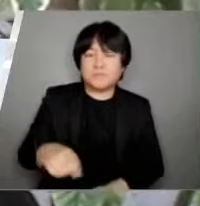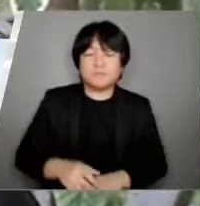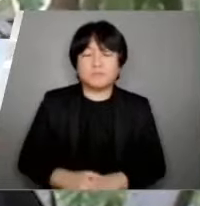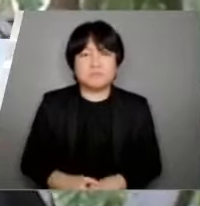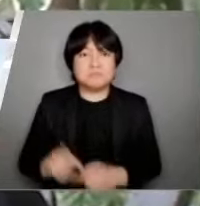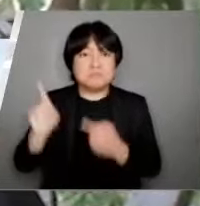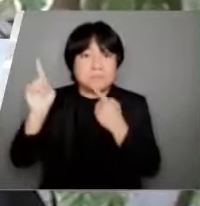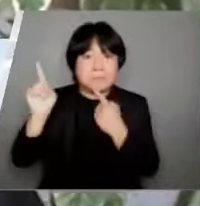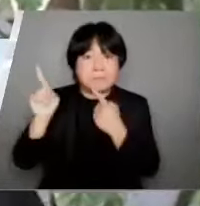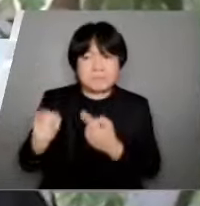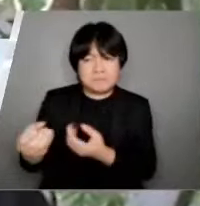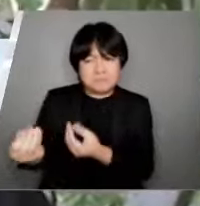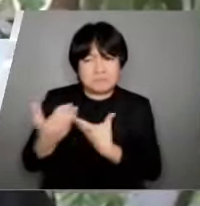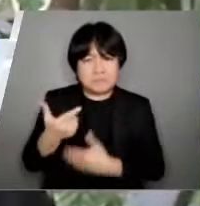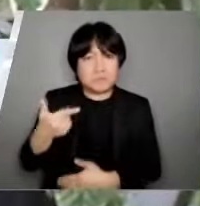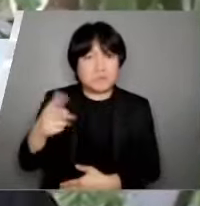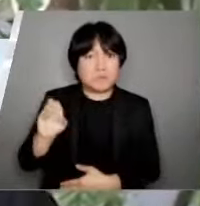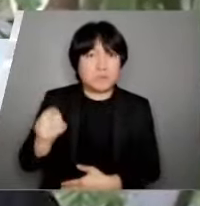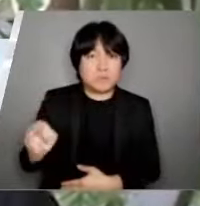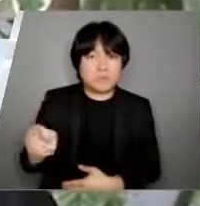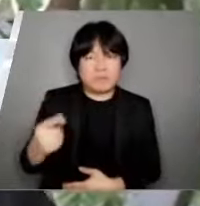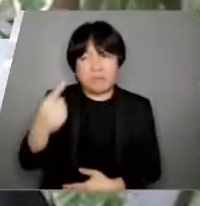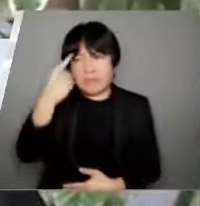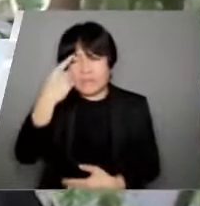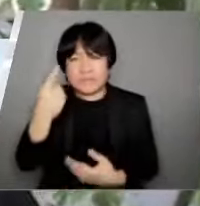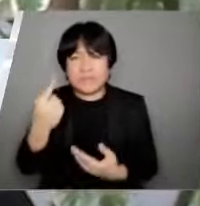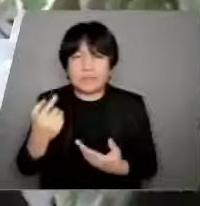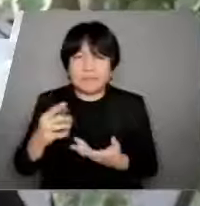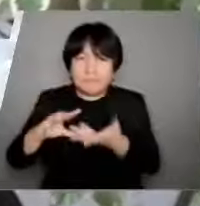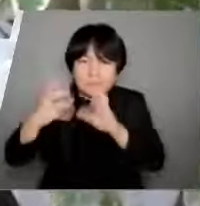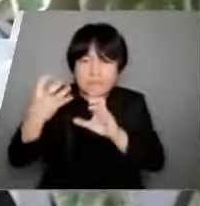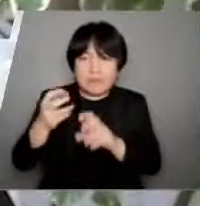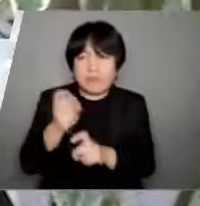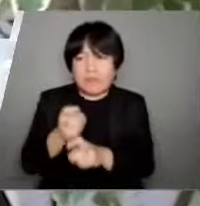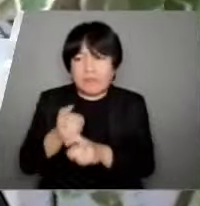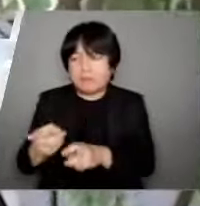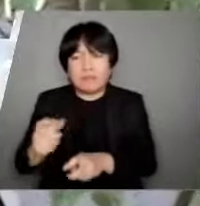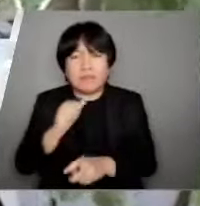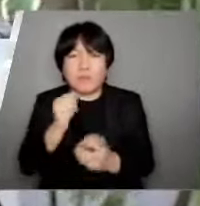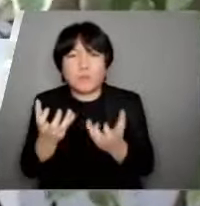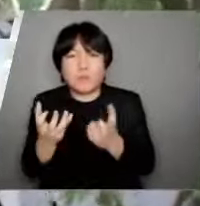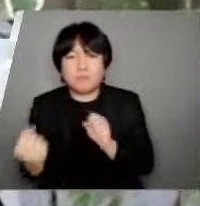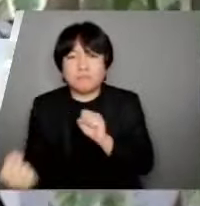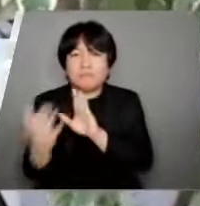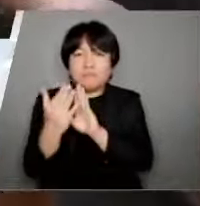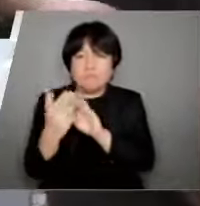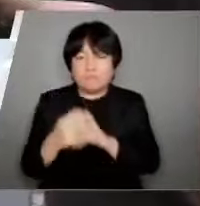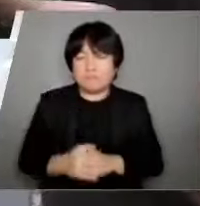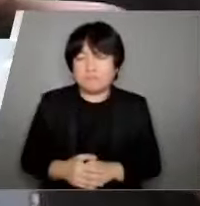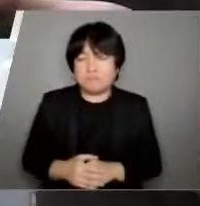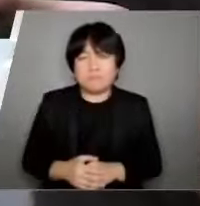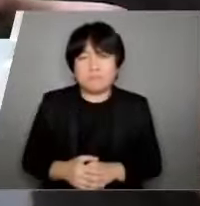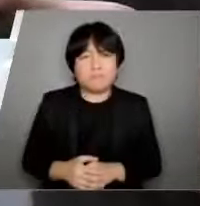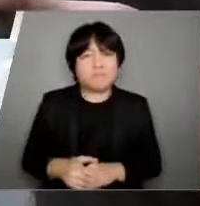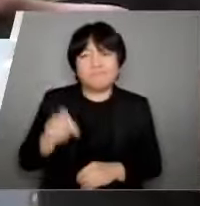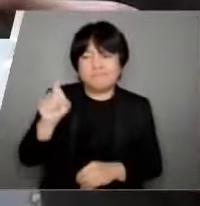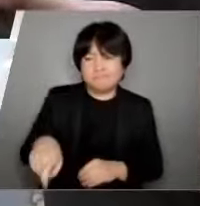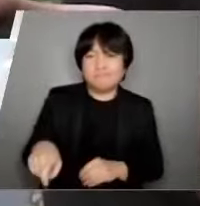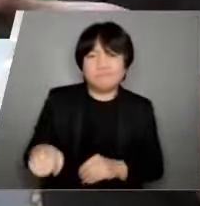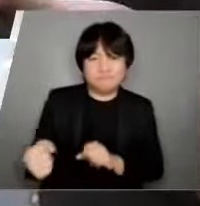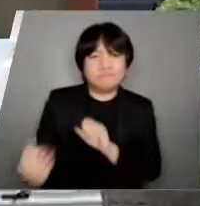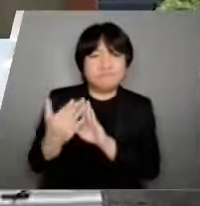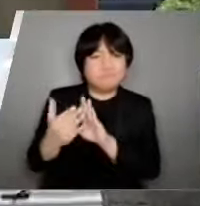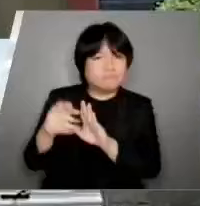gusto niya na humarap na lang sa notaryo publiko imbis na sa ating mga piskal. The DOJ believes that. Bigyan na lang natin sa prosecution